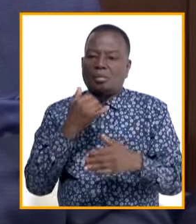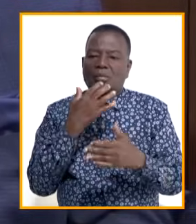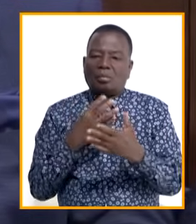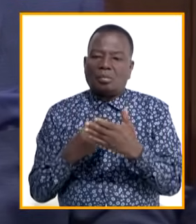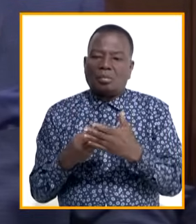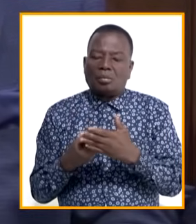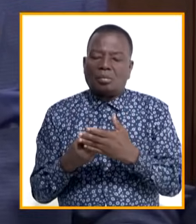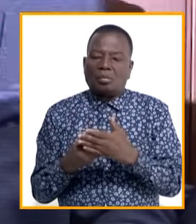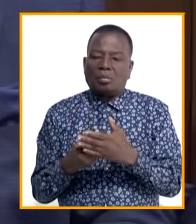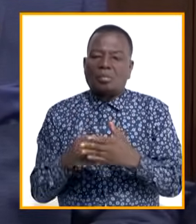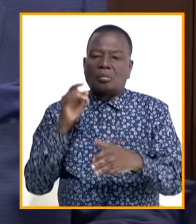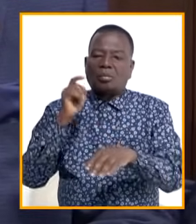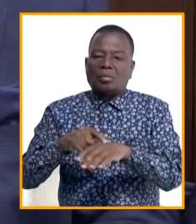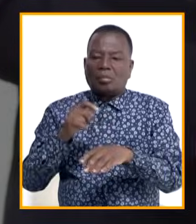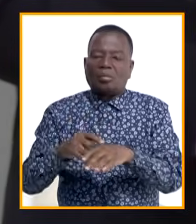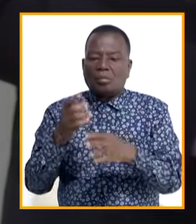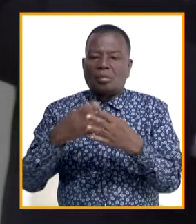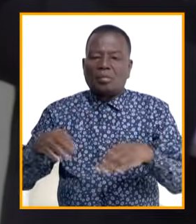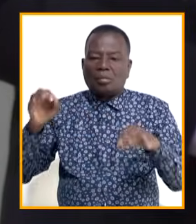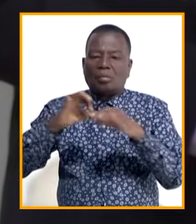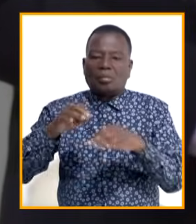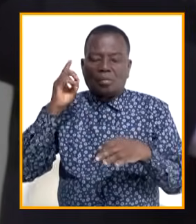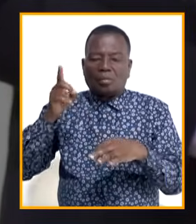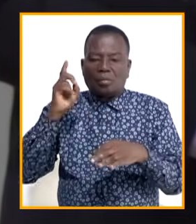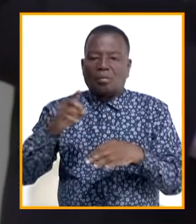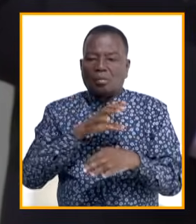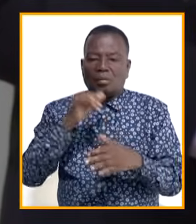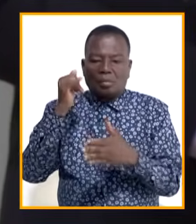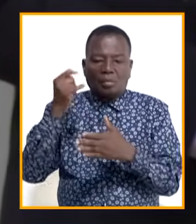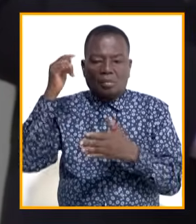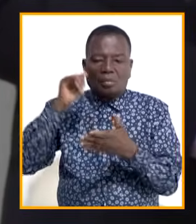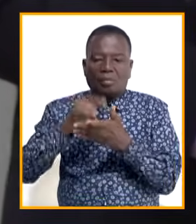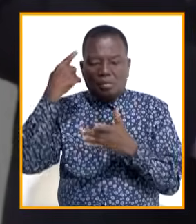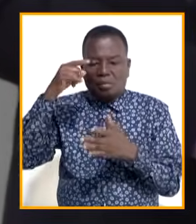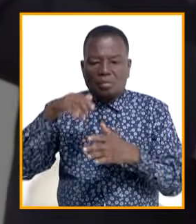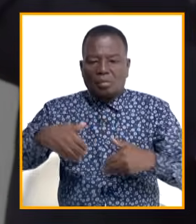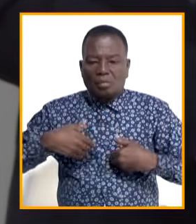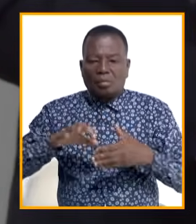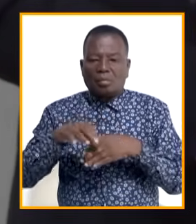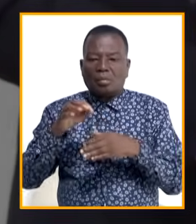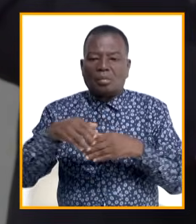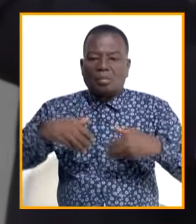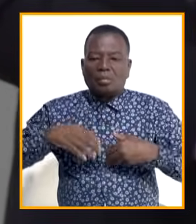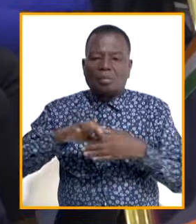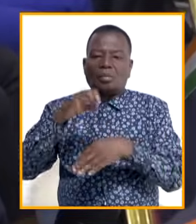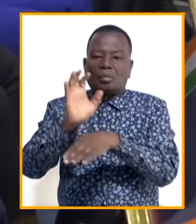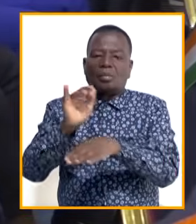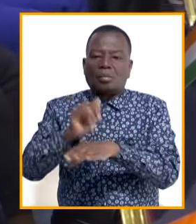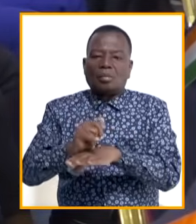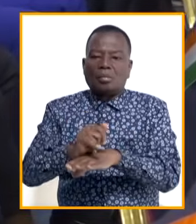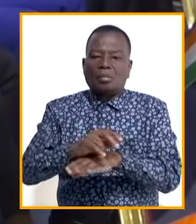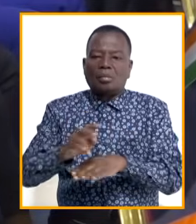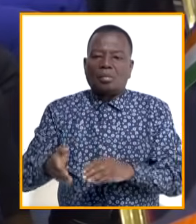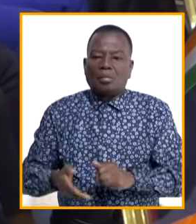pan important de ce discours, ces mots particuliers destinés aux jeunes de Côte d'Ivoire. Jeunes de Côte d'Ivoire,